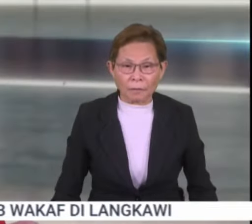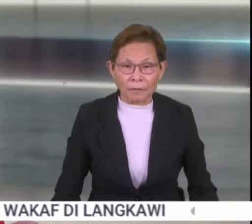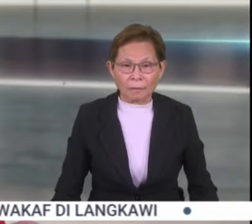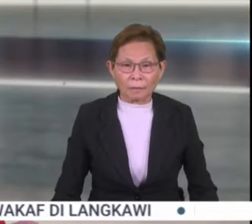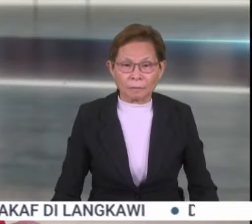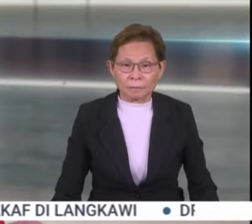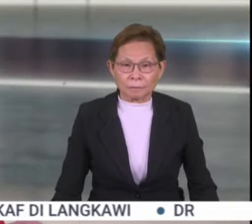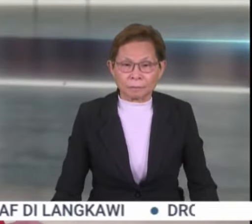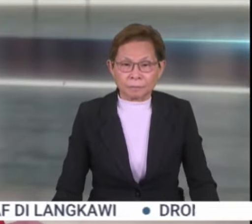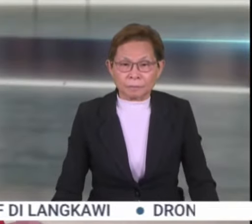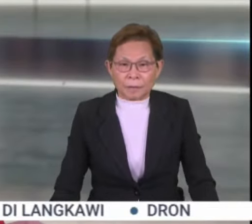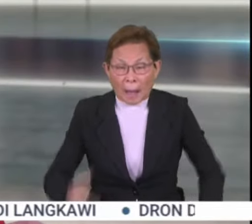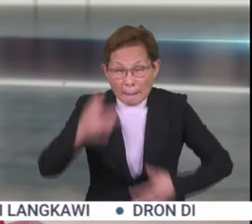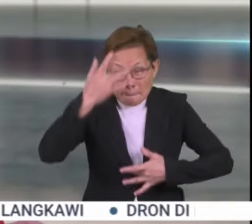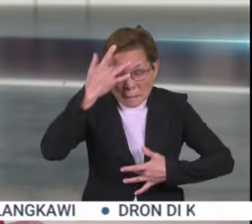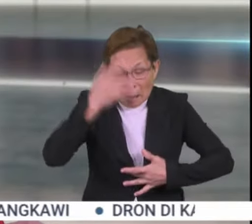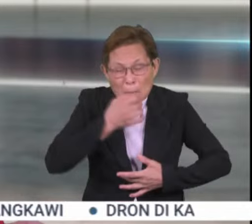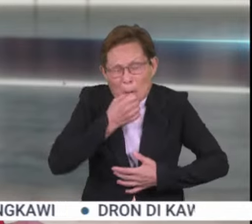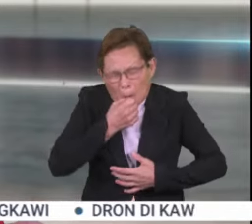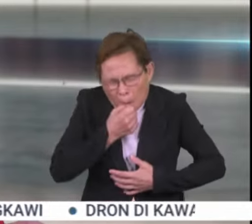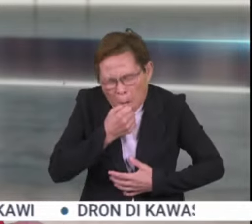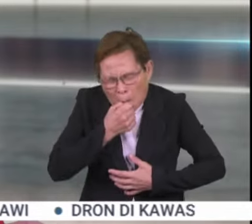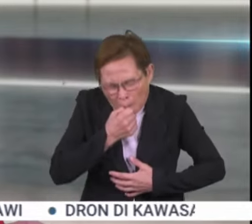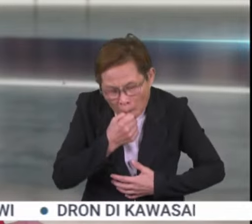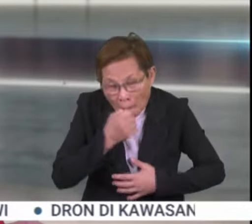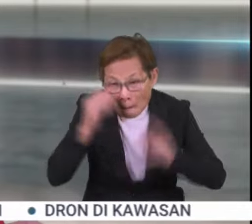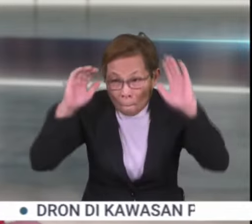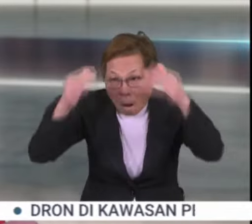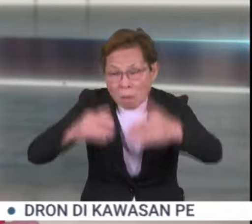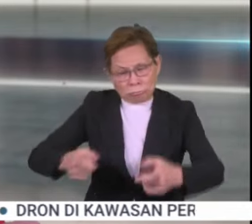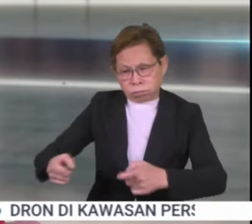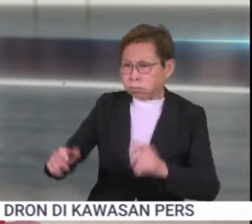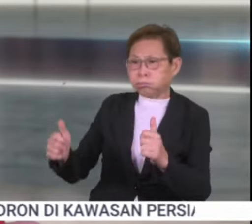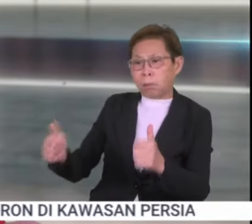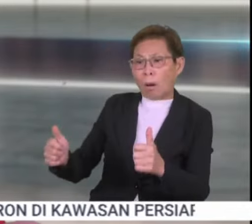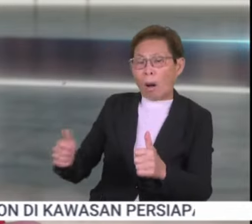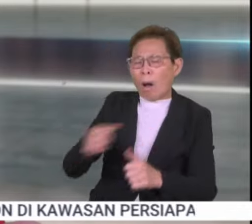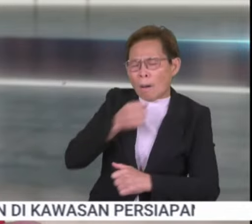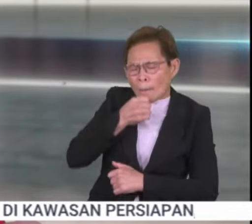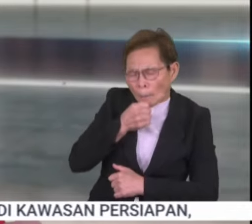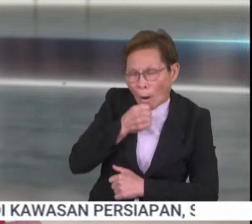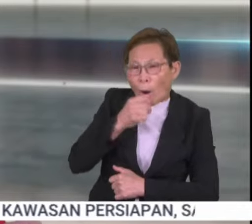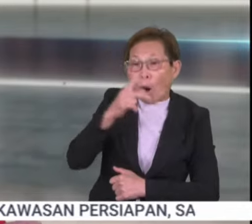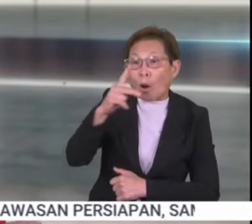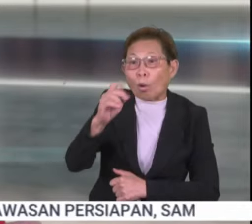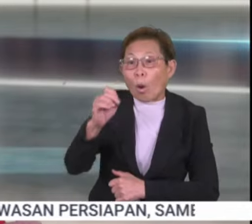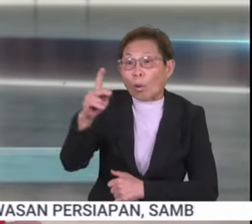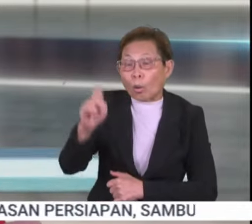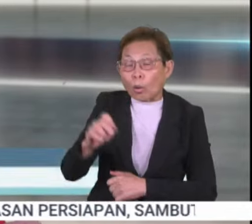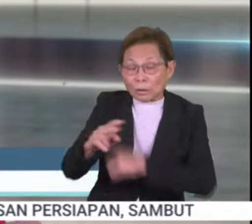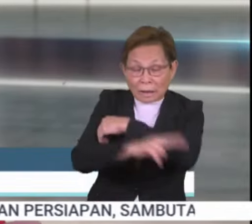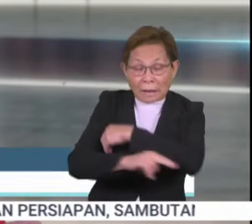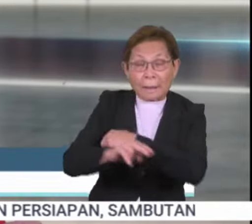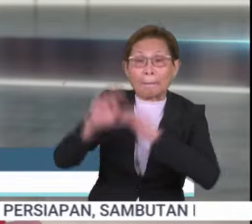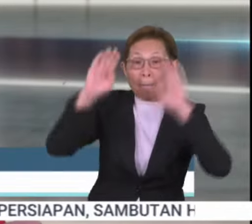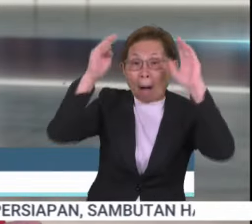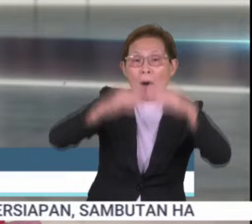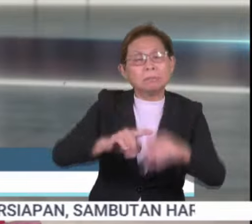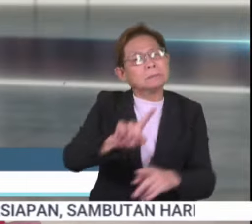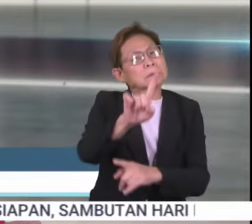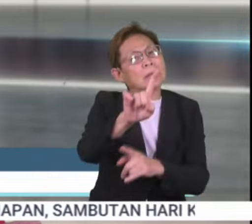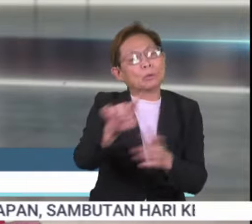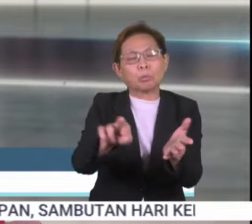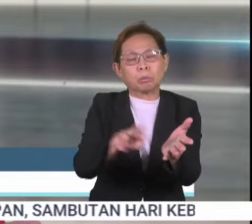situasi jakitan penyakit batuk Koko di Pahang terkawal satu seperti